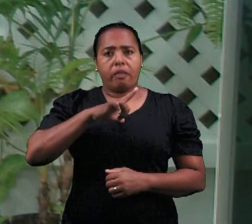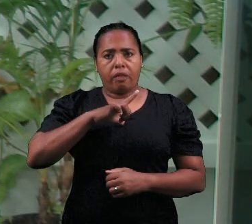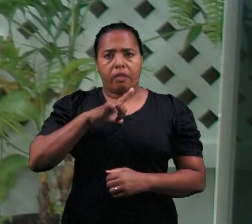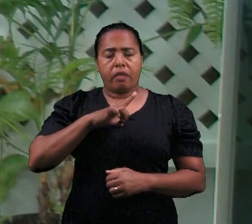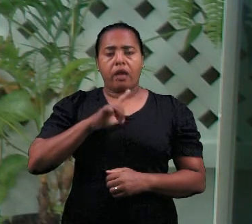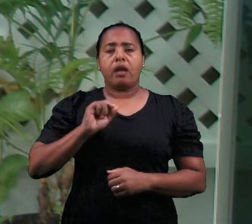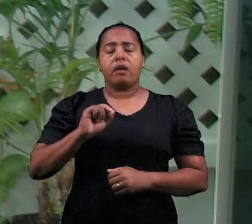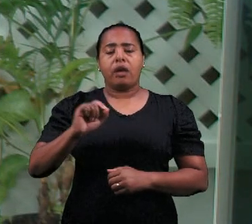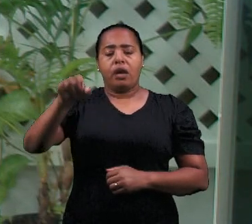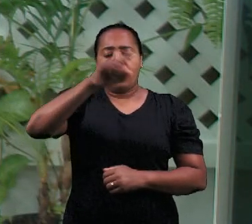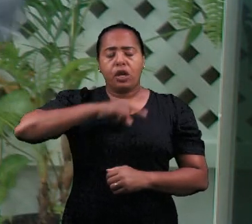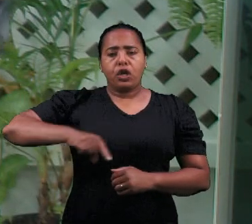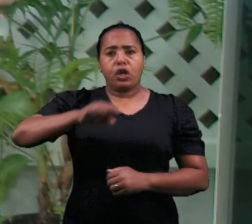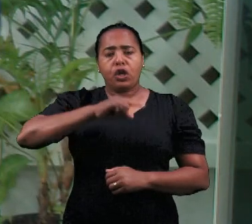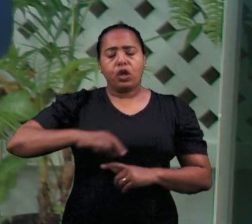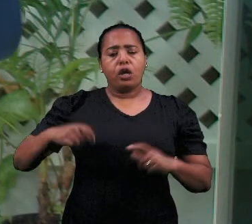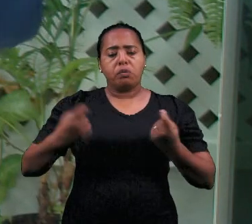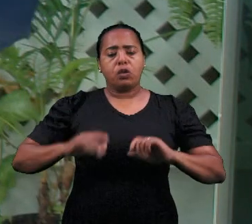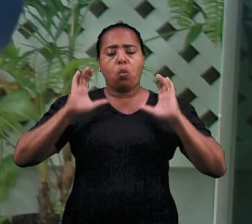moment